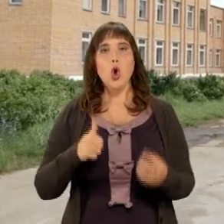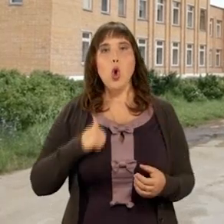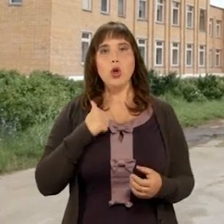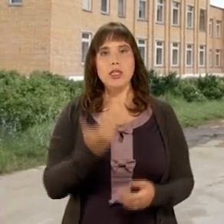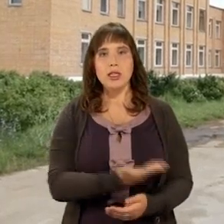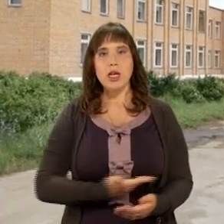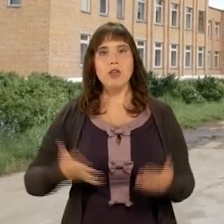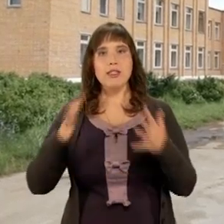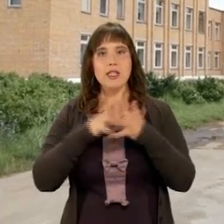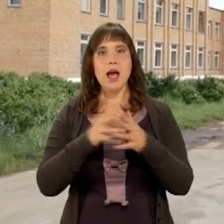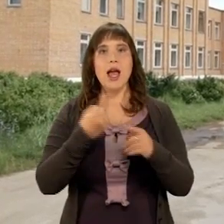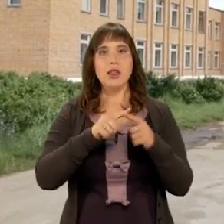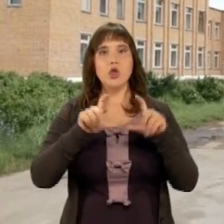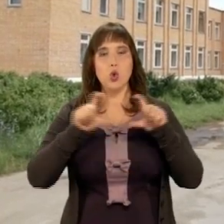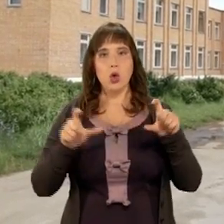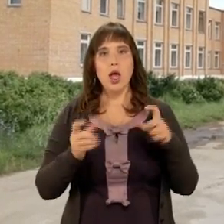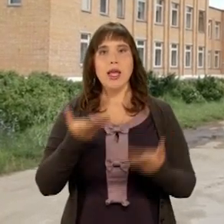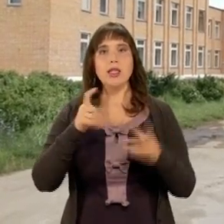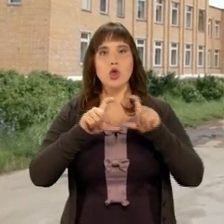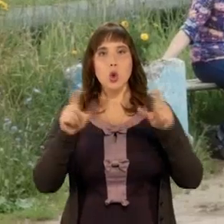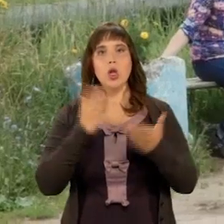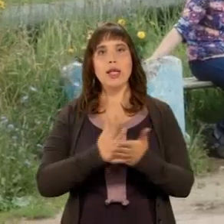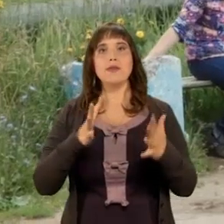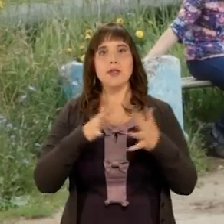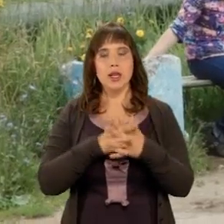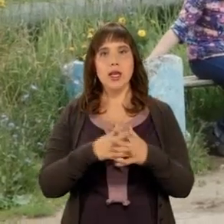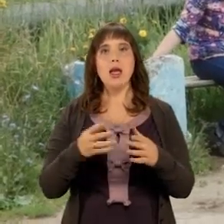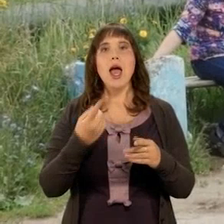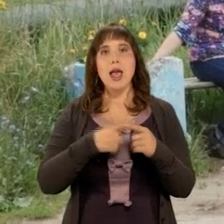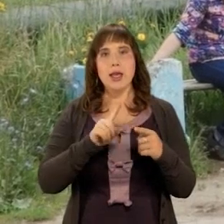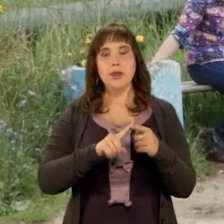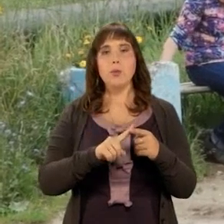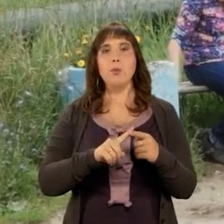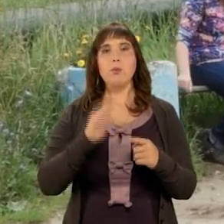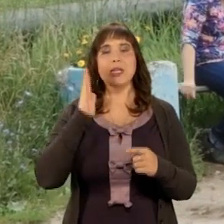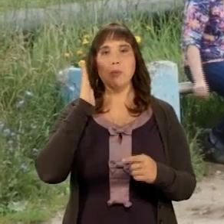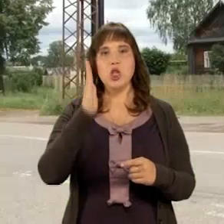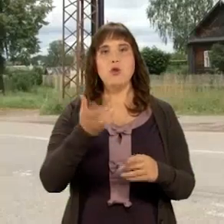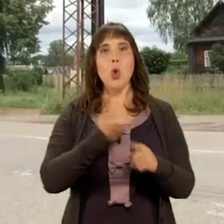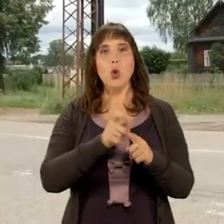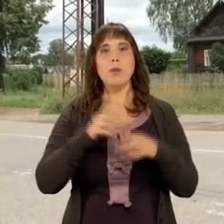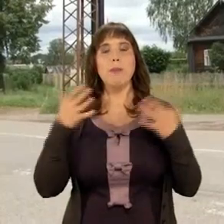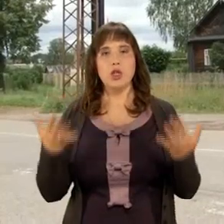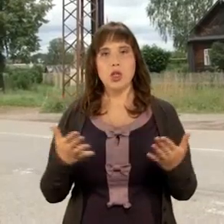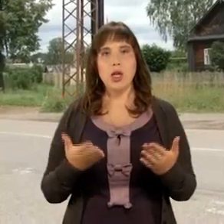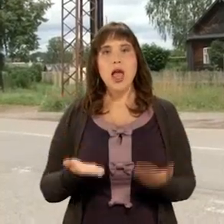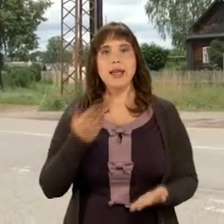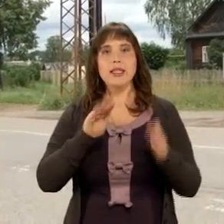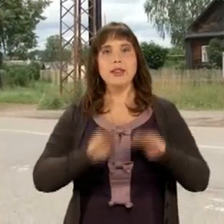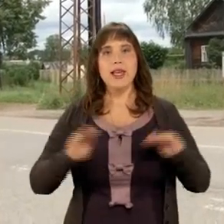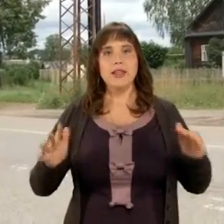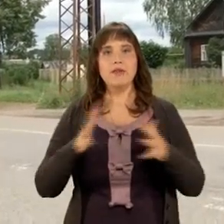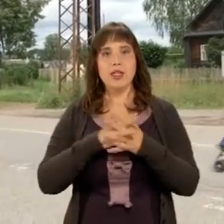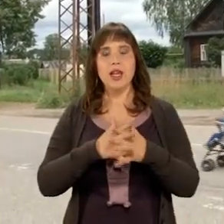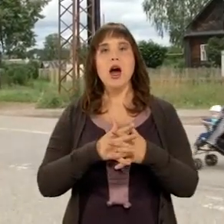гордость нашего села – это школа. Если школа есть в селе, это тоже, значит, перспективы очень большие. Если дети в селе